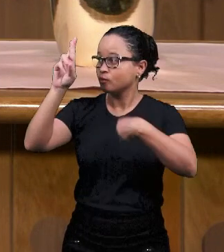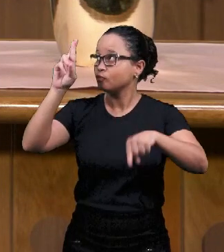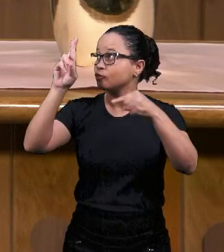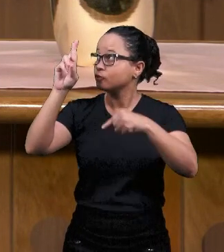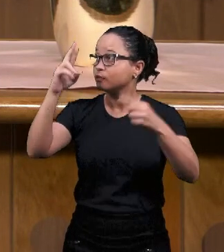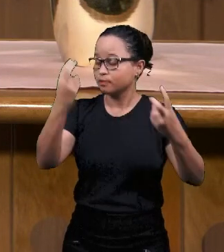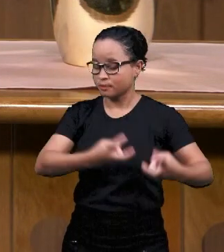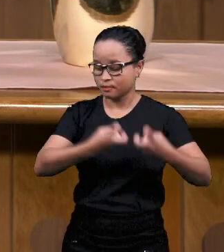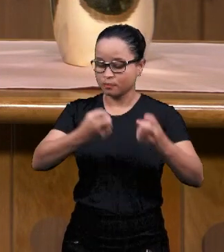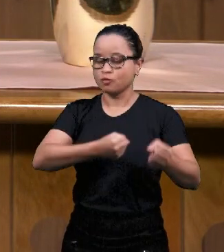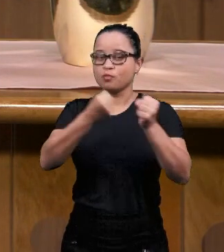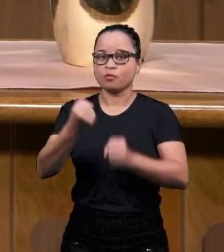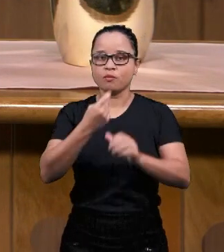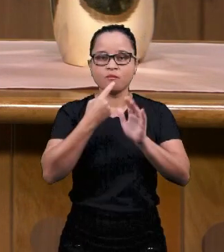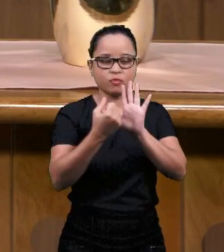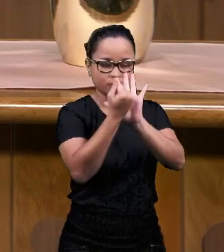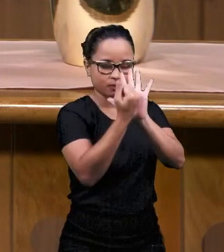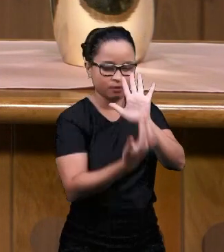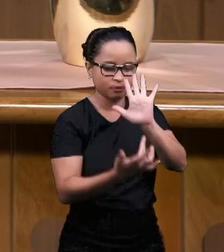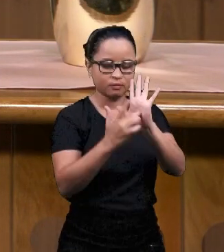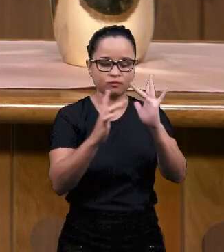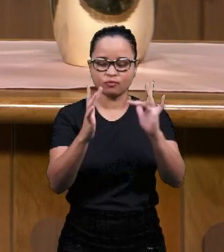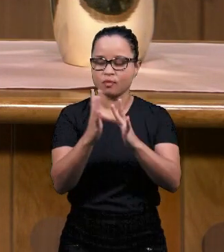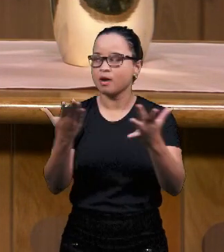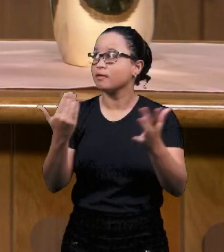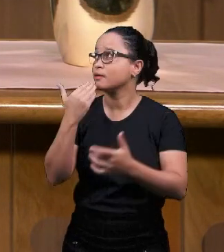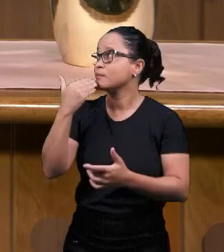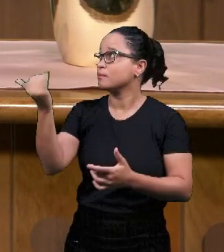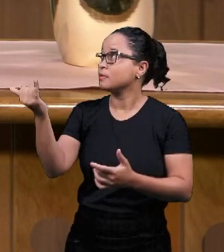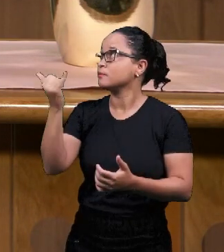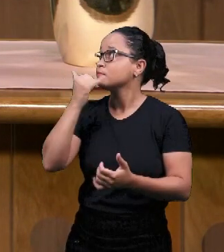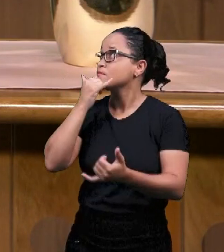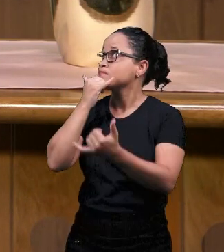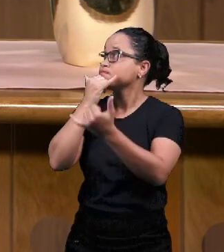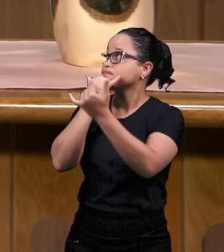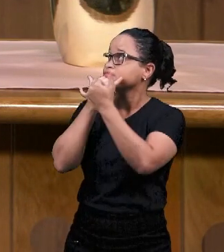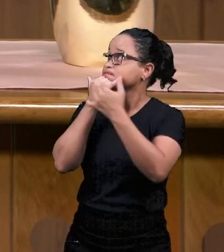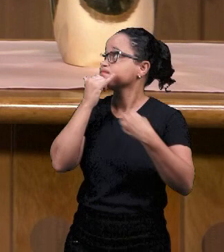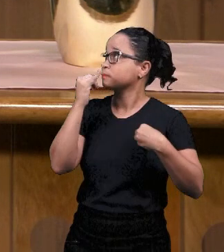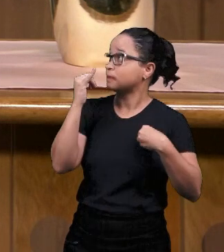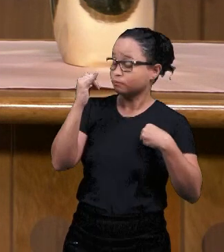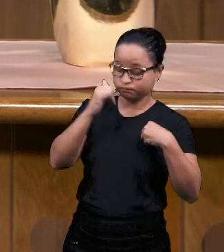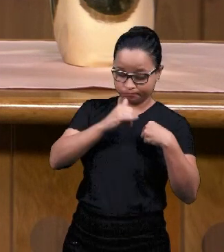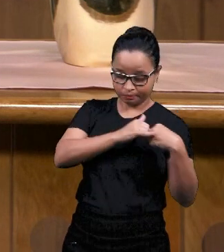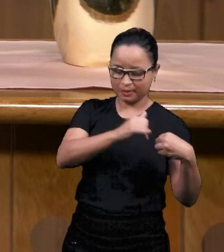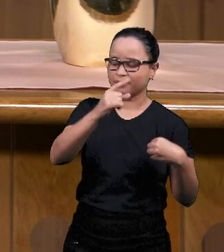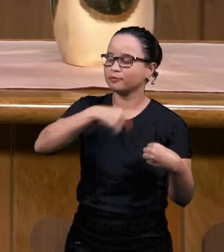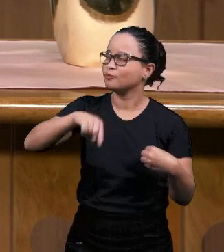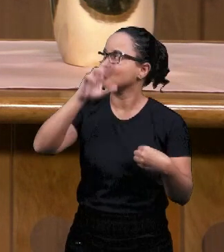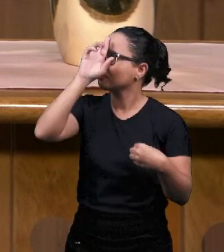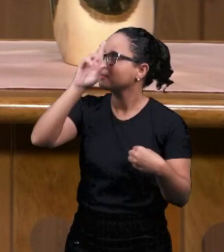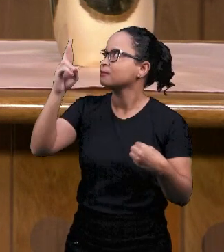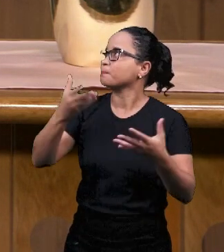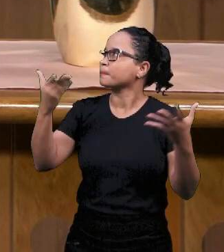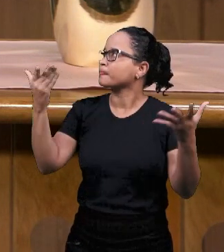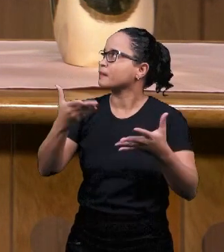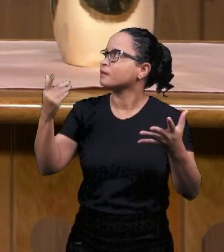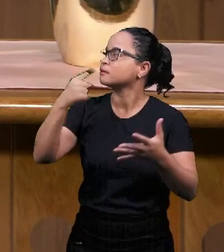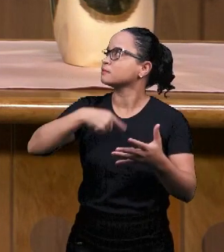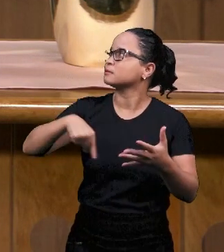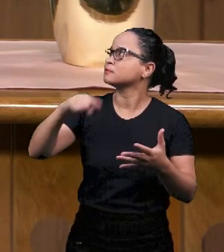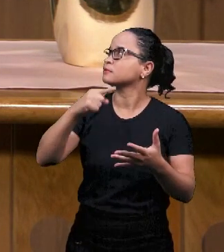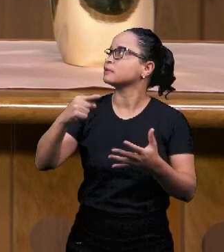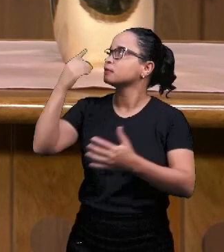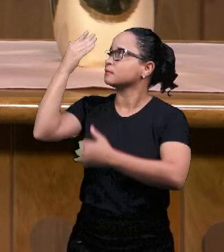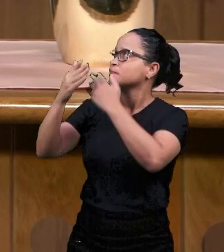Господь, мы взываем о силе, которая в крови Господа Иисуса, просим прощения грехов наших, просим,